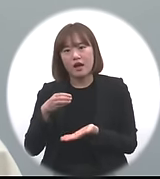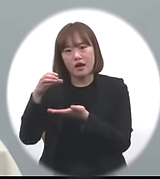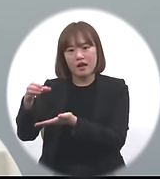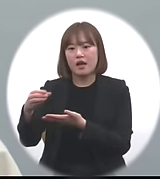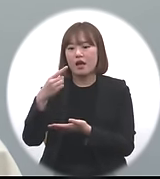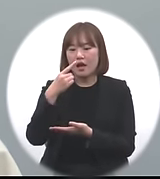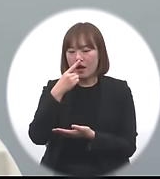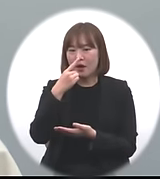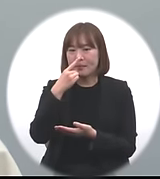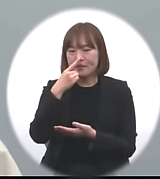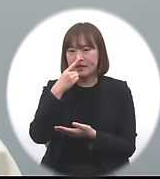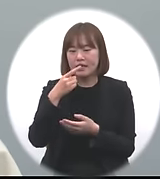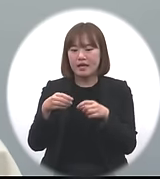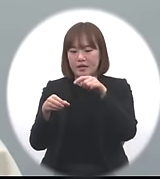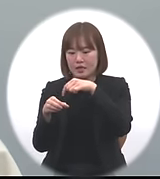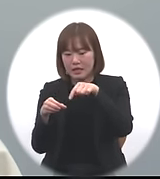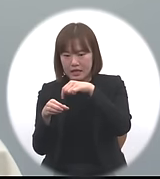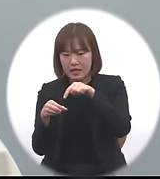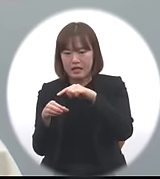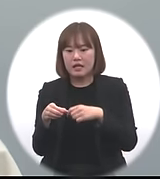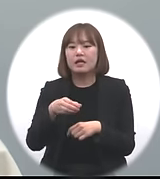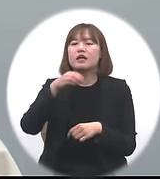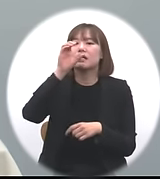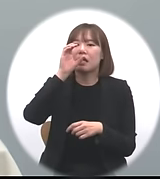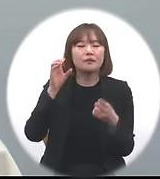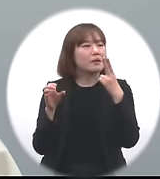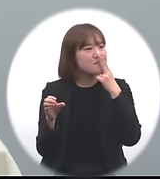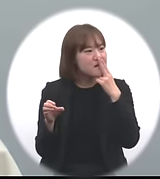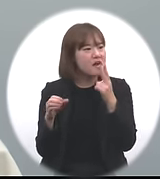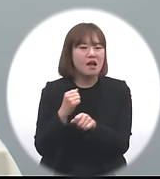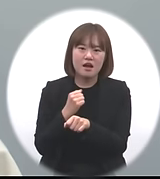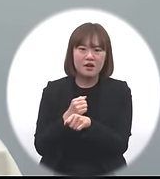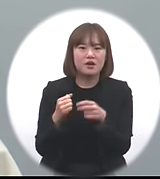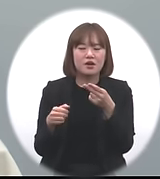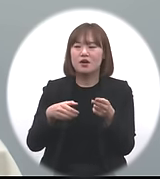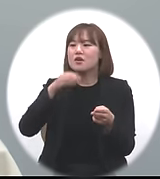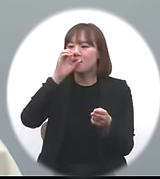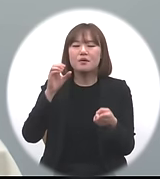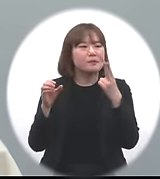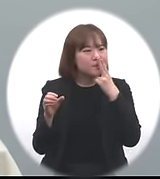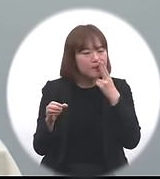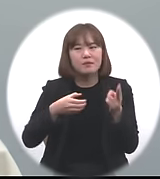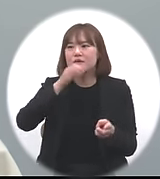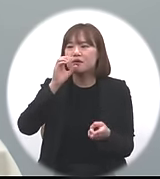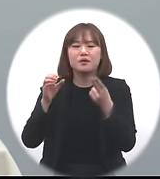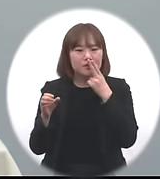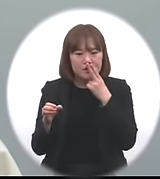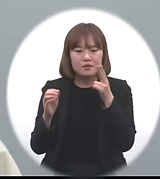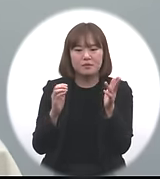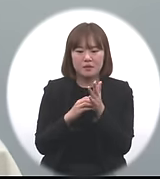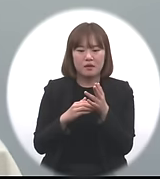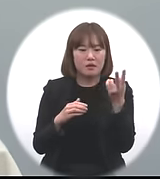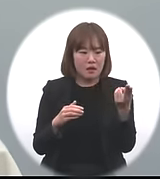쥐고 봉지 버리고 어디 가죠? 예. 커피를 하나 타가지고 으슥한 데를 갑니다. 그래서 뭘 하죠? 커피를 마시고 담배를 피고 커피를